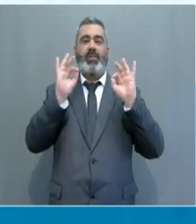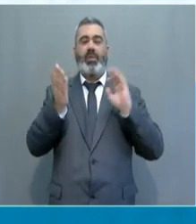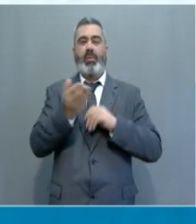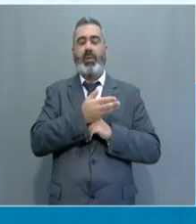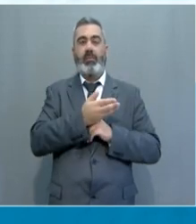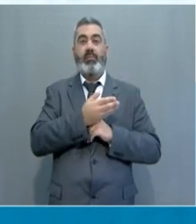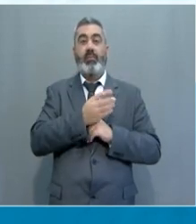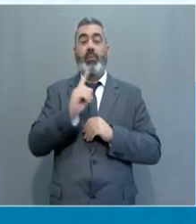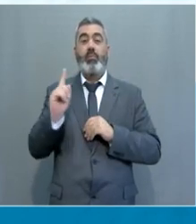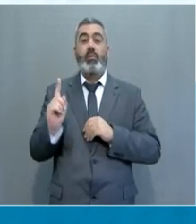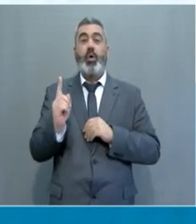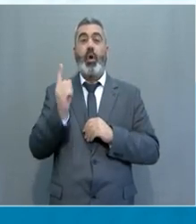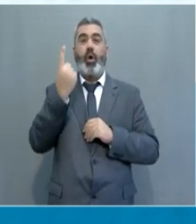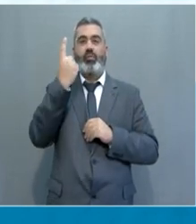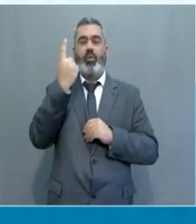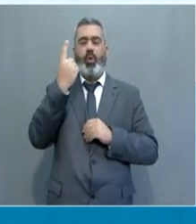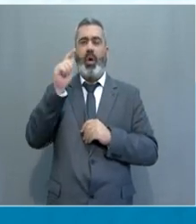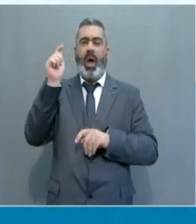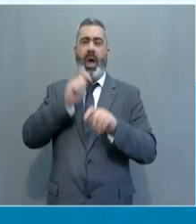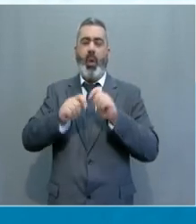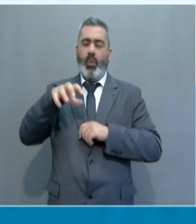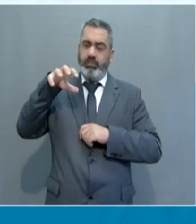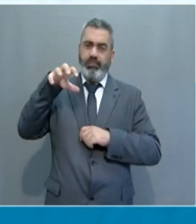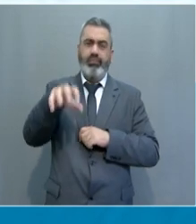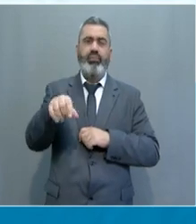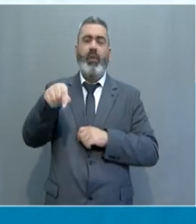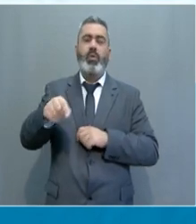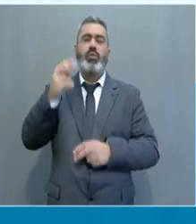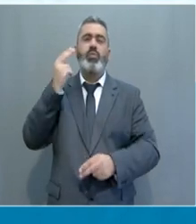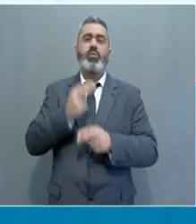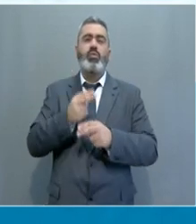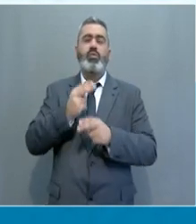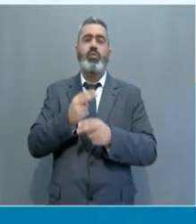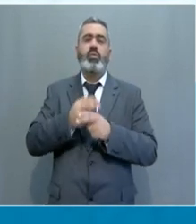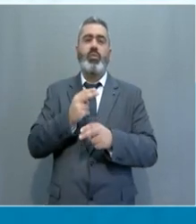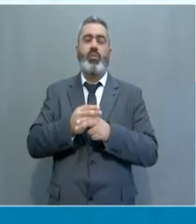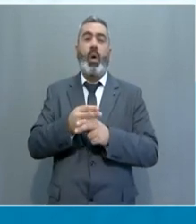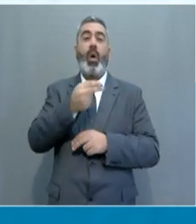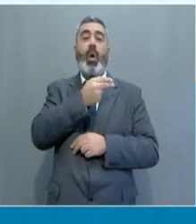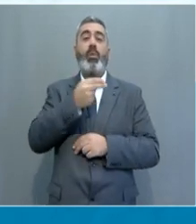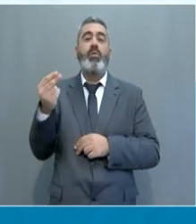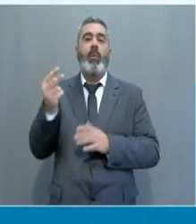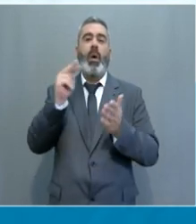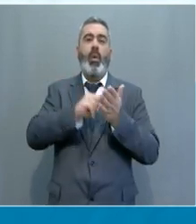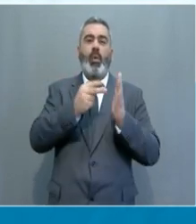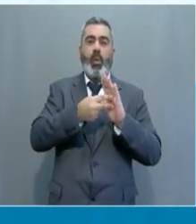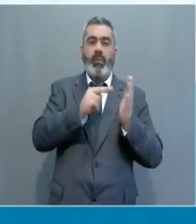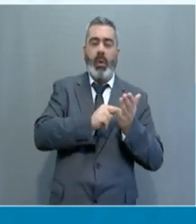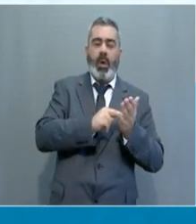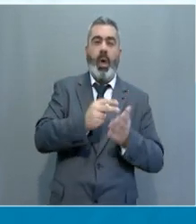το πρώτο μεγάλο έργο ορόσημο για τον οικονομικό αλλά και για τον